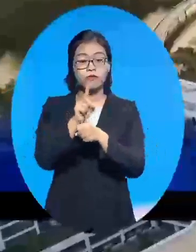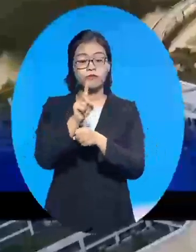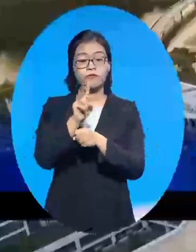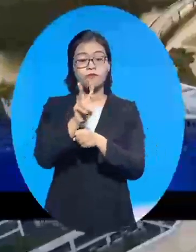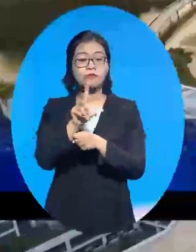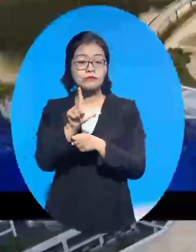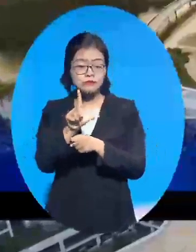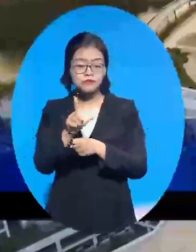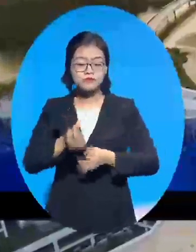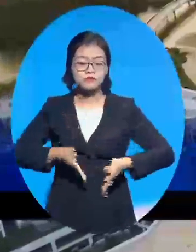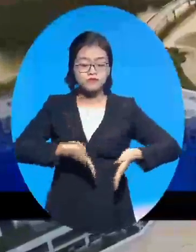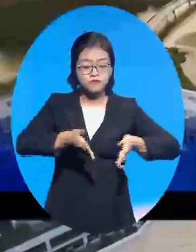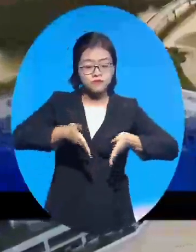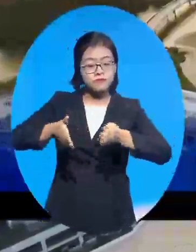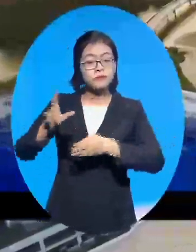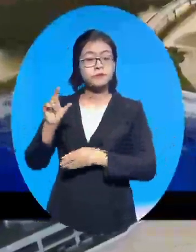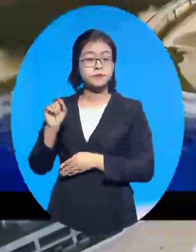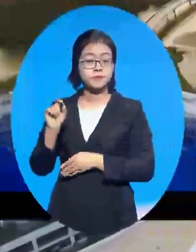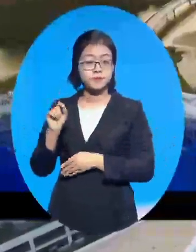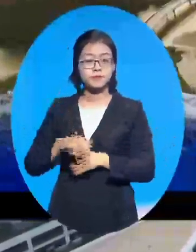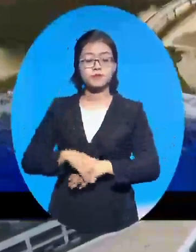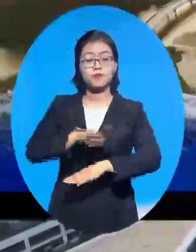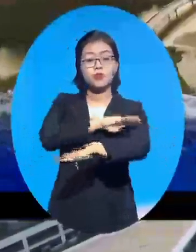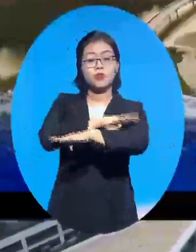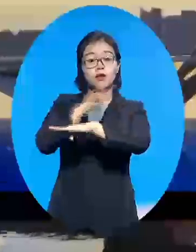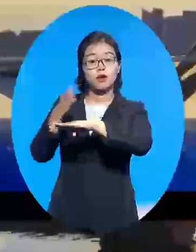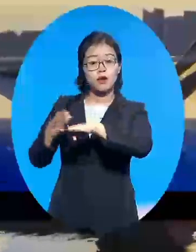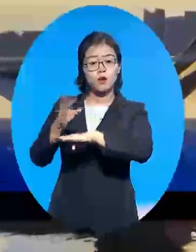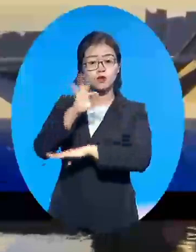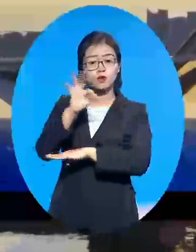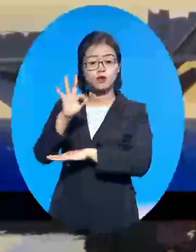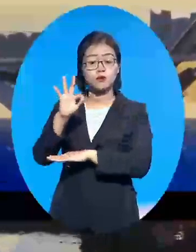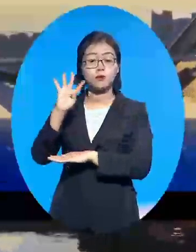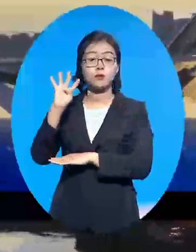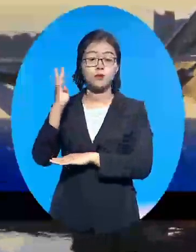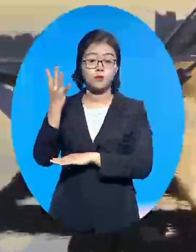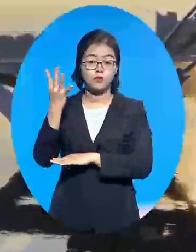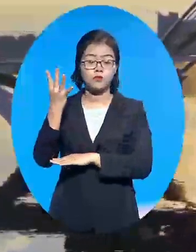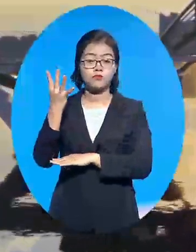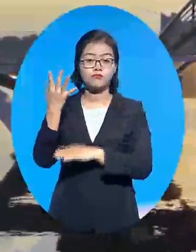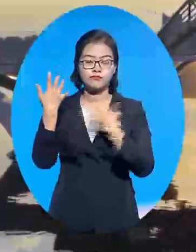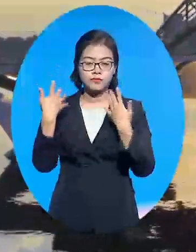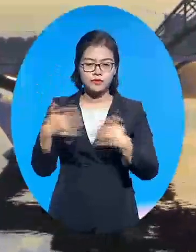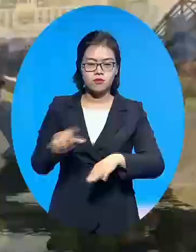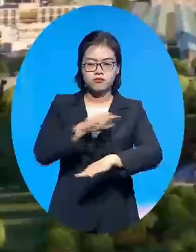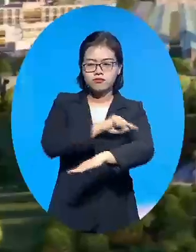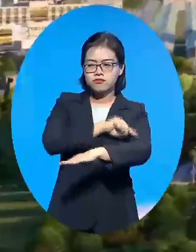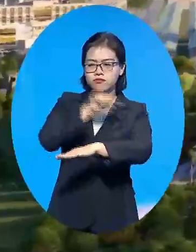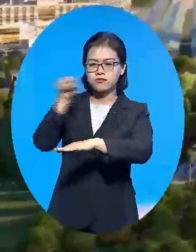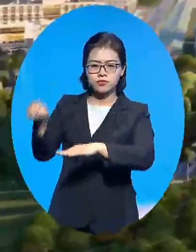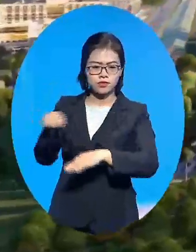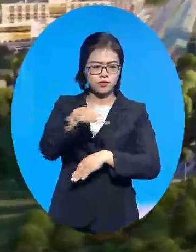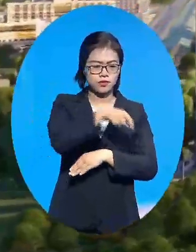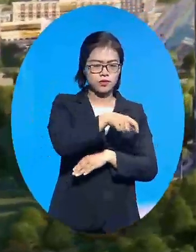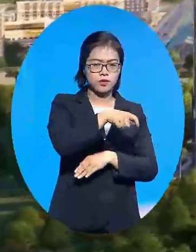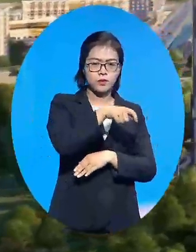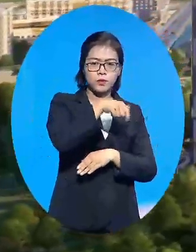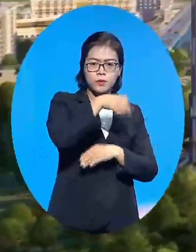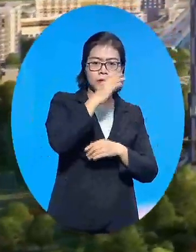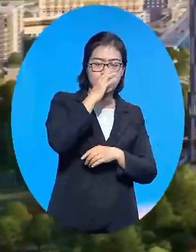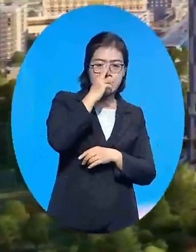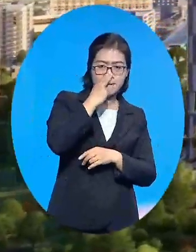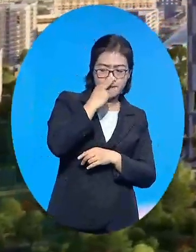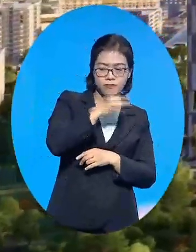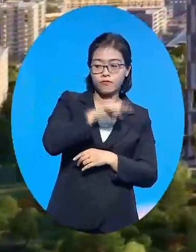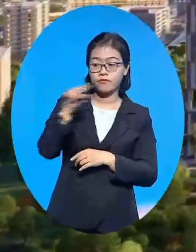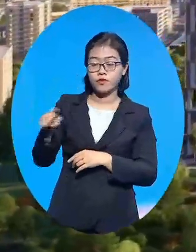có lòng Linh 10 làn xe song song cầu Thủ Thiêm 4 cũng sẽ sớm được khởi công rút ngắn khoảng cách từ khu Nam về khu đô thị Thủ Thiêm với quy hoạch này quận 7